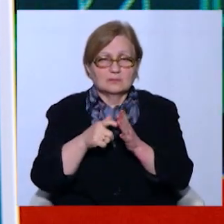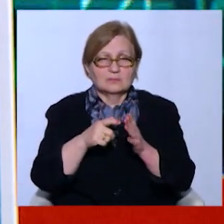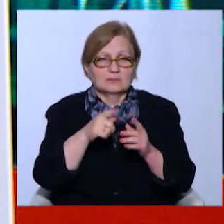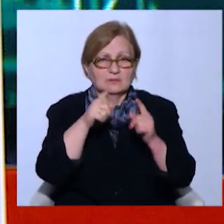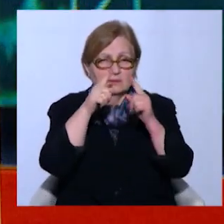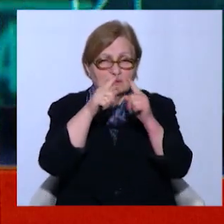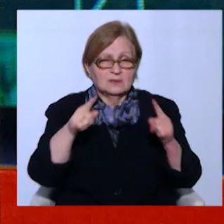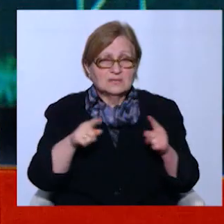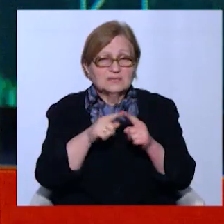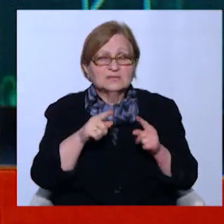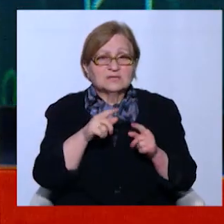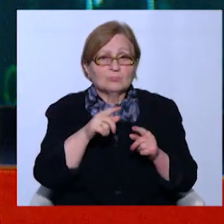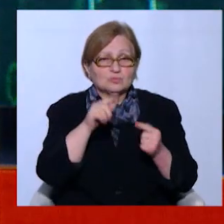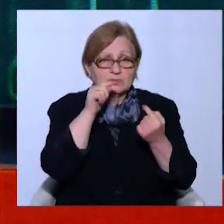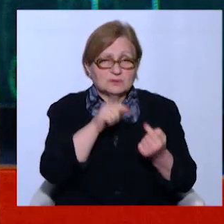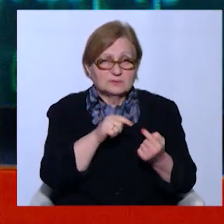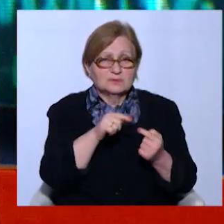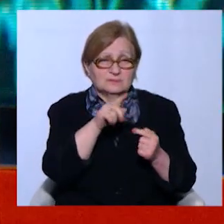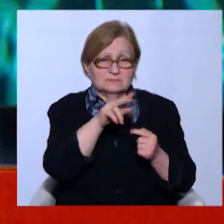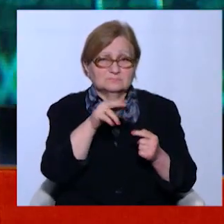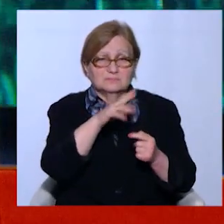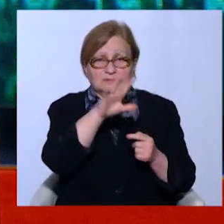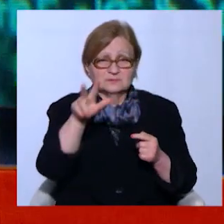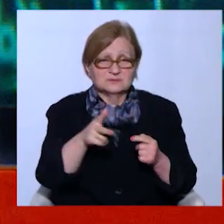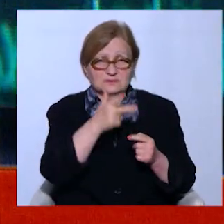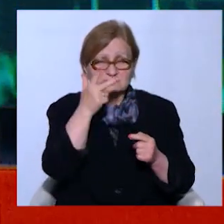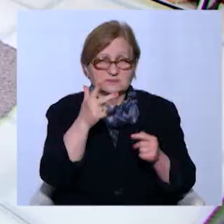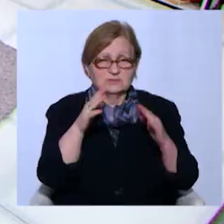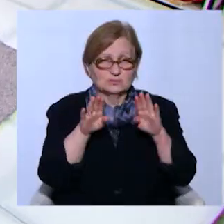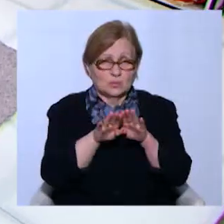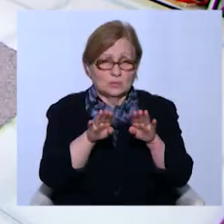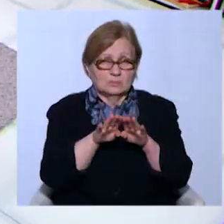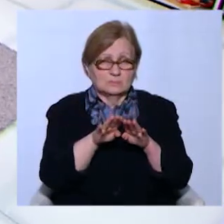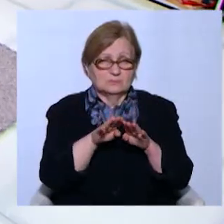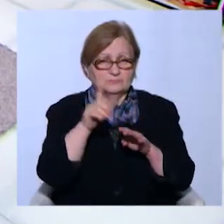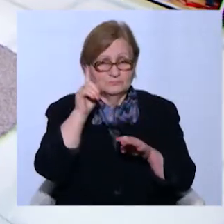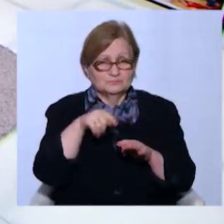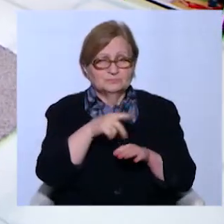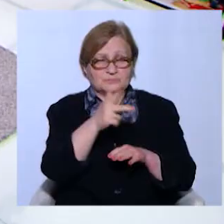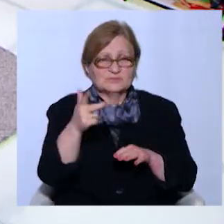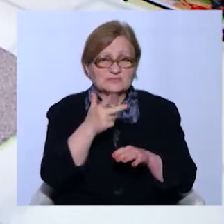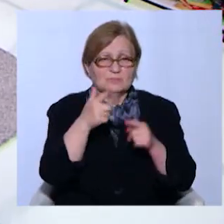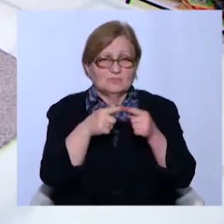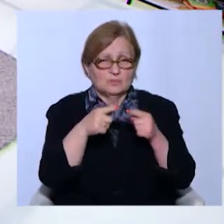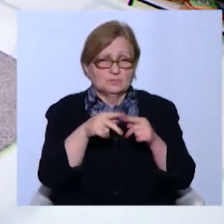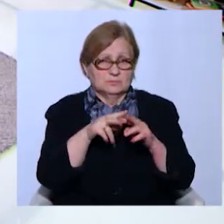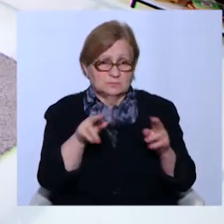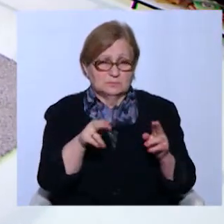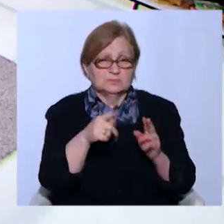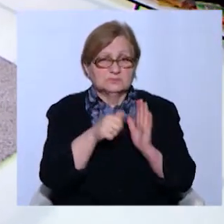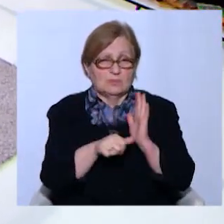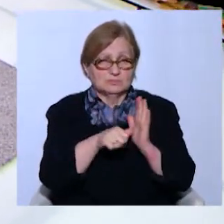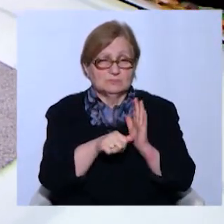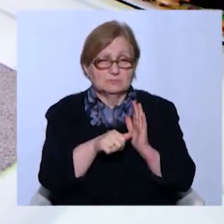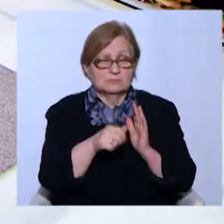კუთხეს, რომლის ყველა გვერდი და ყველა კუთხე ტოლია. სამ კუთხეში, როცა სამივე გვერდი ტოლია, ვიცით, რომ სამივე კუთხე ტოლია და 60 გრადუსს